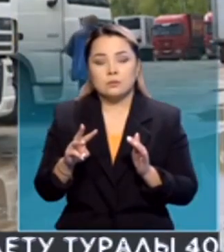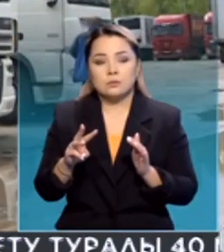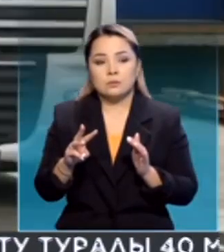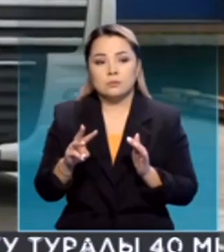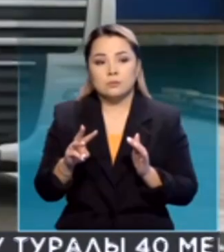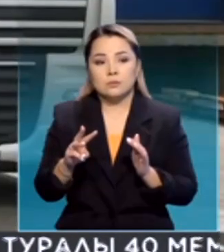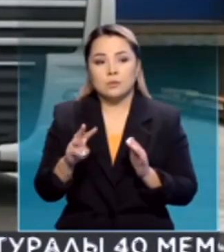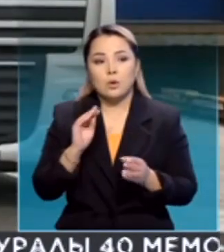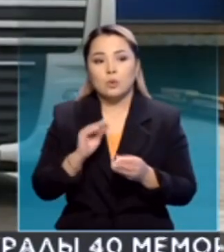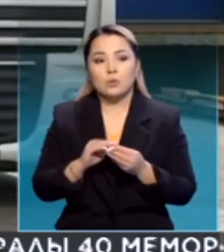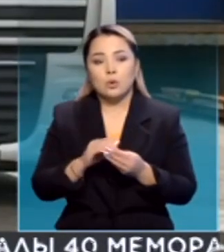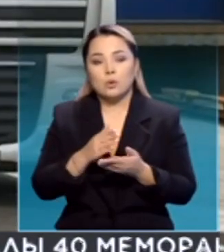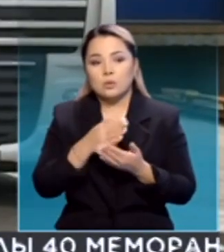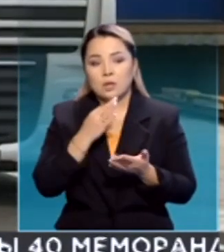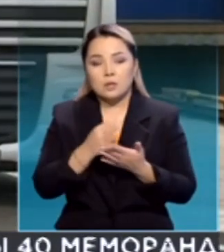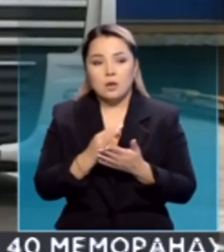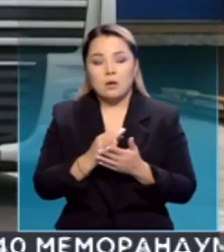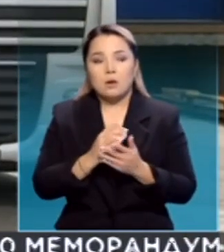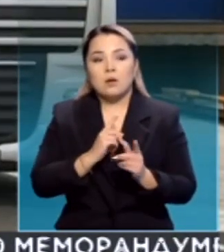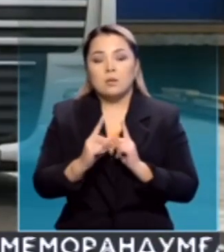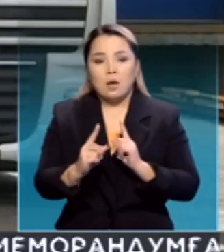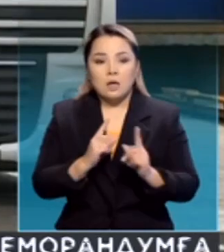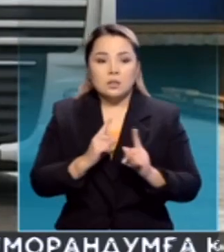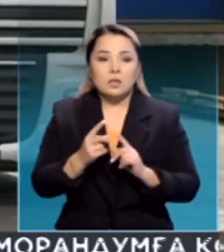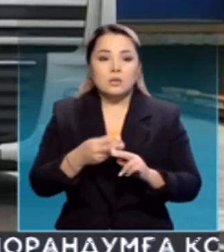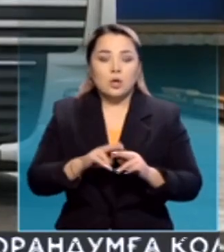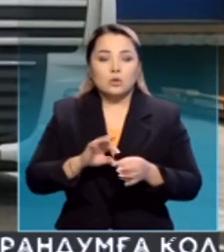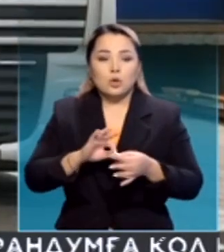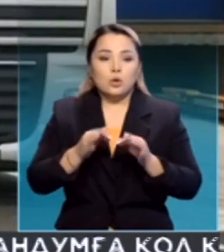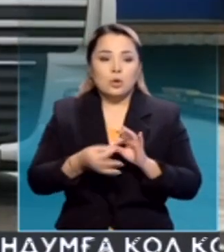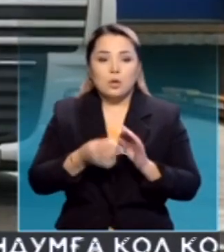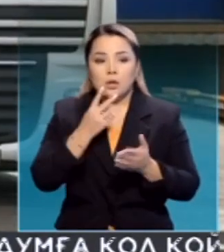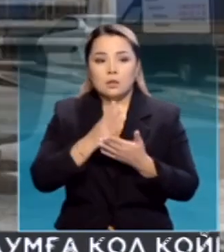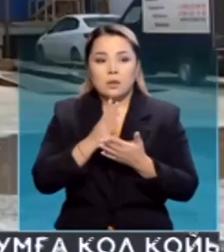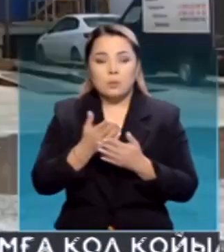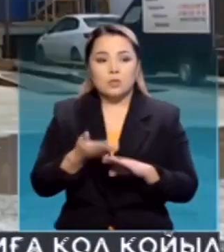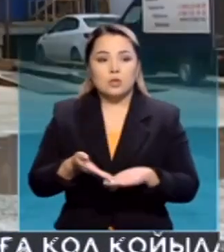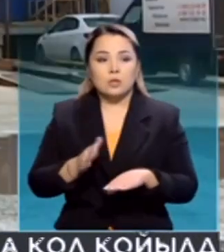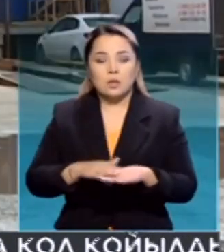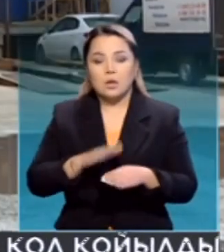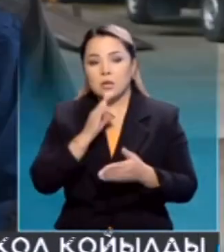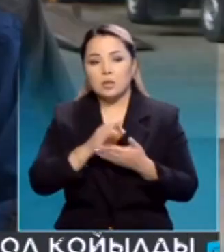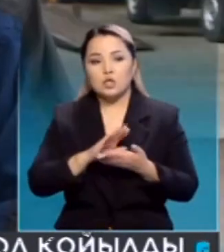рубльдің тұрақсыздығы және логистикалық күрделенуі осындай жағдайға әкеп соқты.